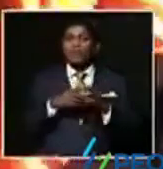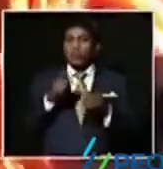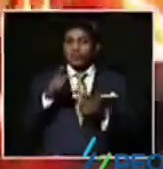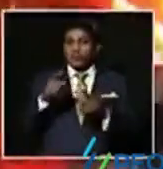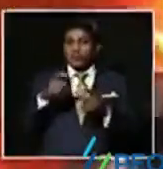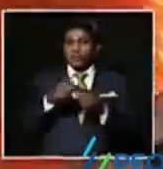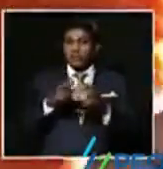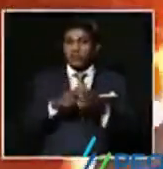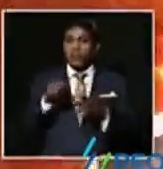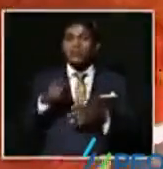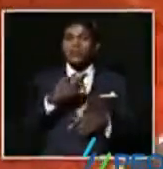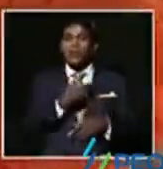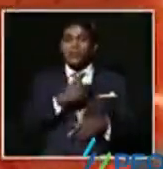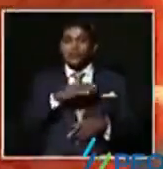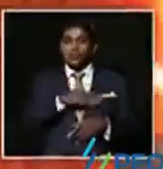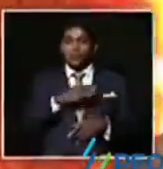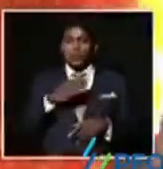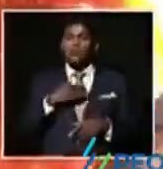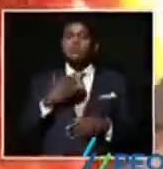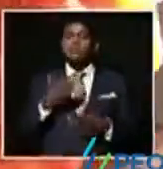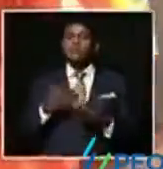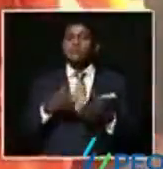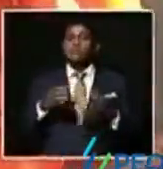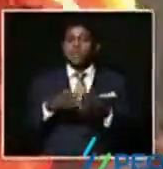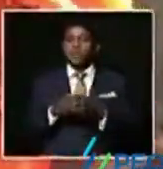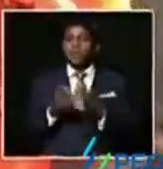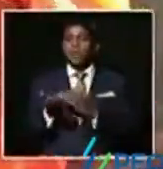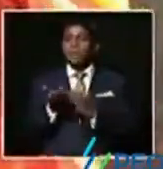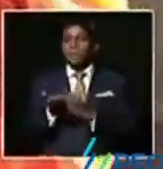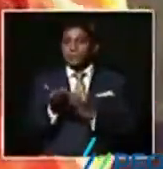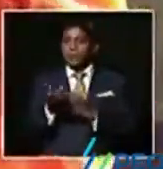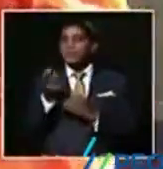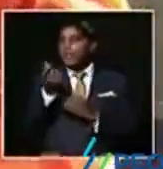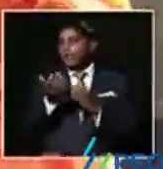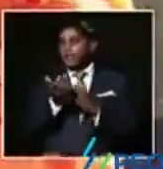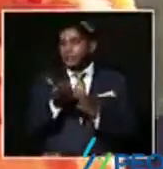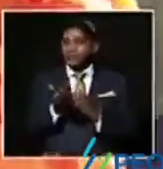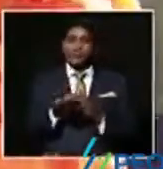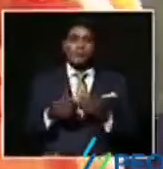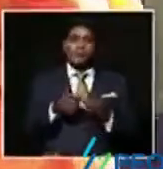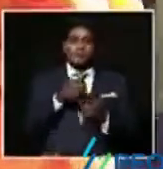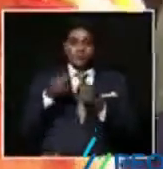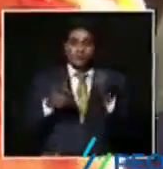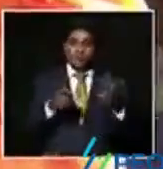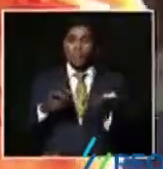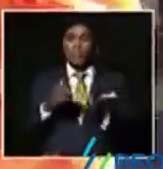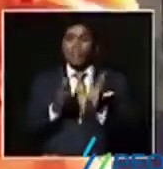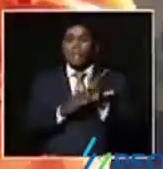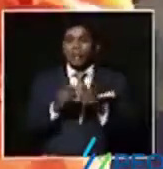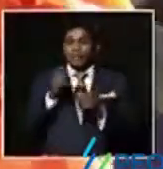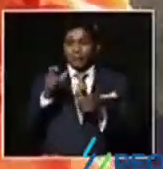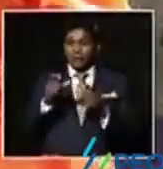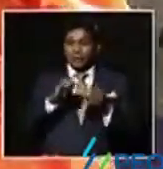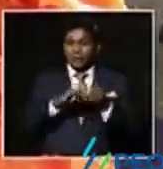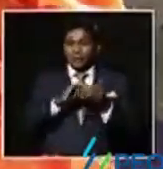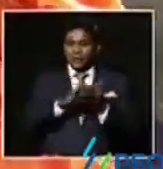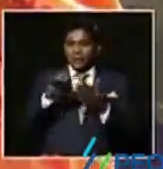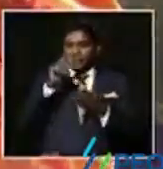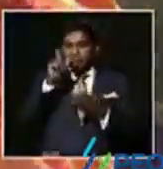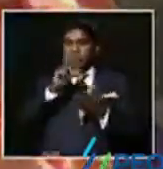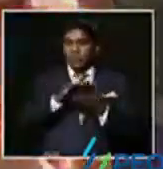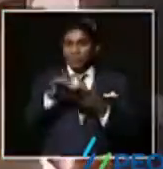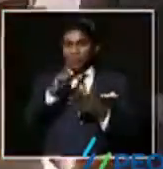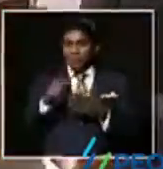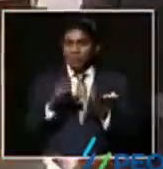ධම්මරතන හිමියන් ප්‍රමුඛ මහා සංඝරත්නය පිණ්ඩපාත චාරිකාවේ වැඩම කළා. එෙහිදී පාර්ලිමේන්තු මන්ත්‍රී චන්න ජයසුමන මහතාගේ මන්ත්‍රී